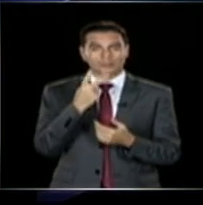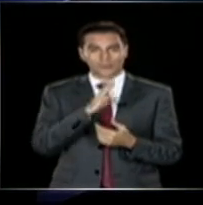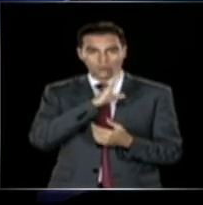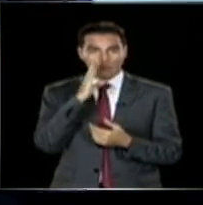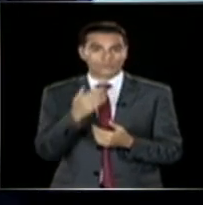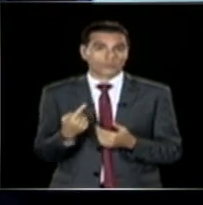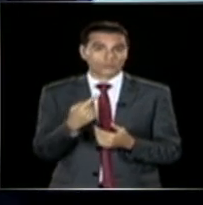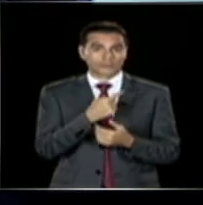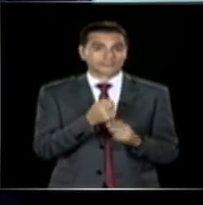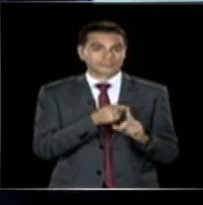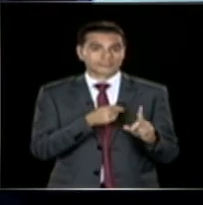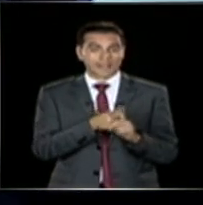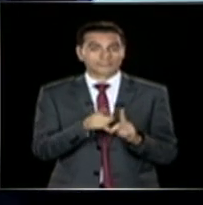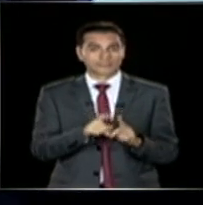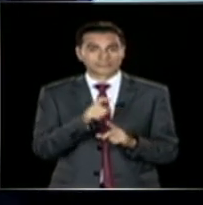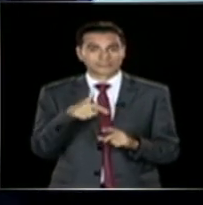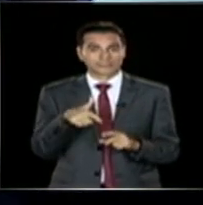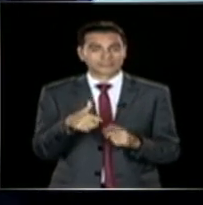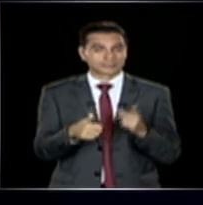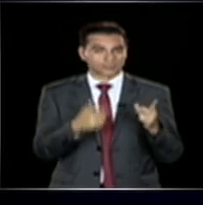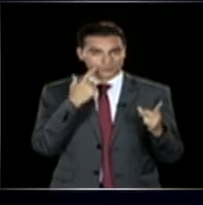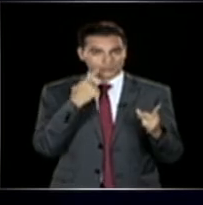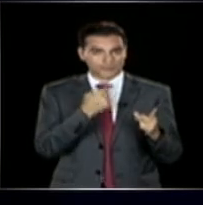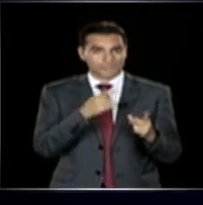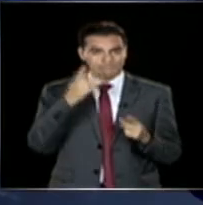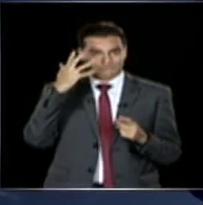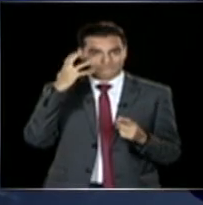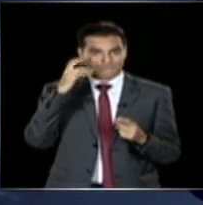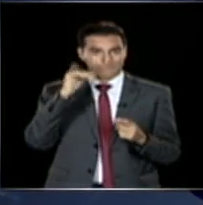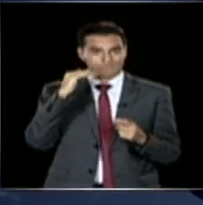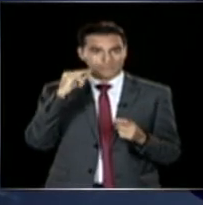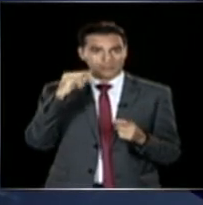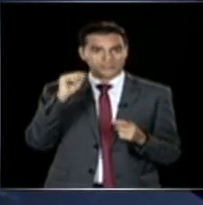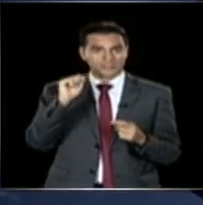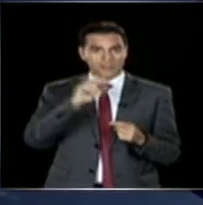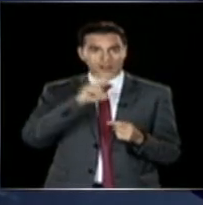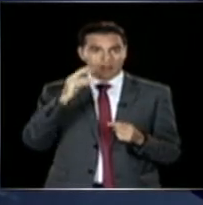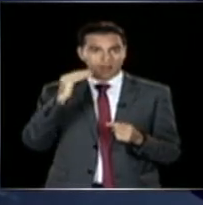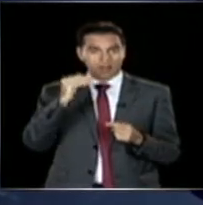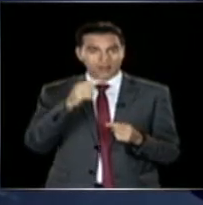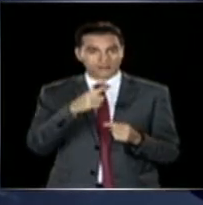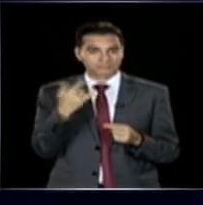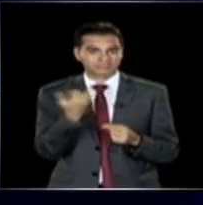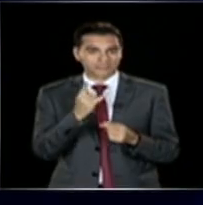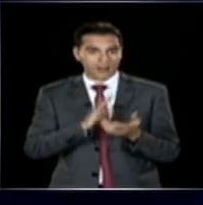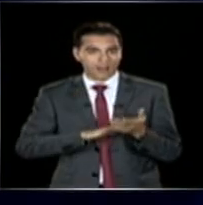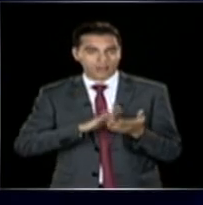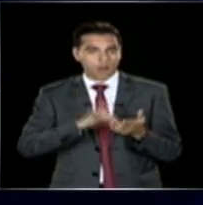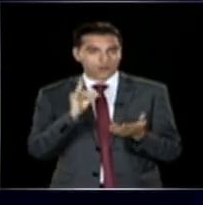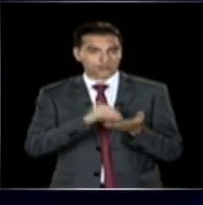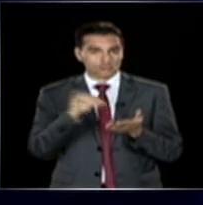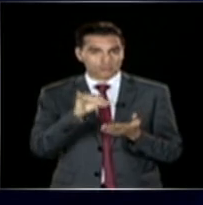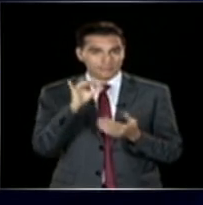خوفه، السهم 60. محمد صلاح، موقفك مش سهل. 10 نقط مهمين